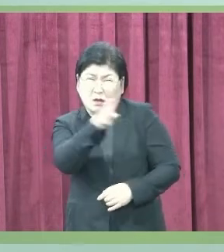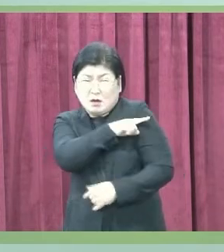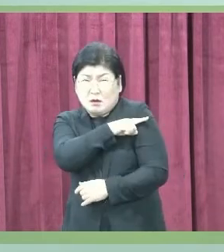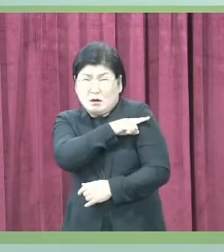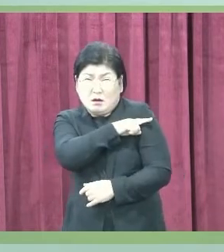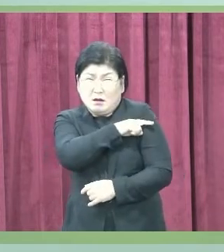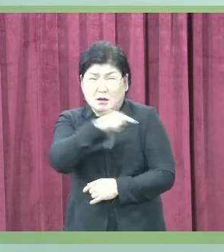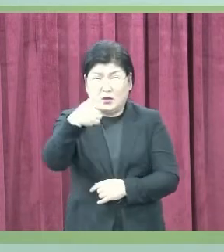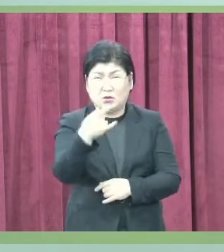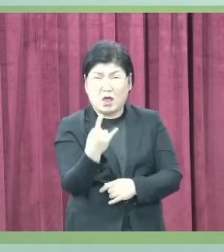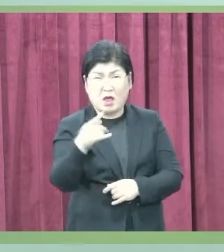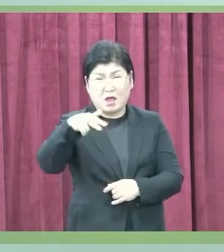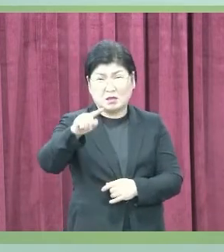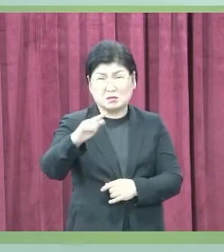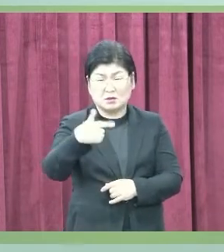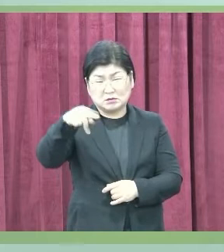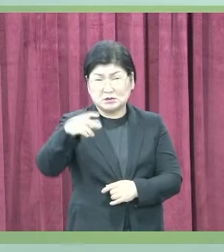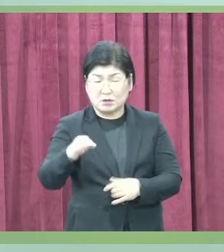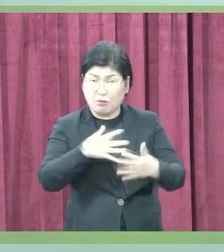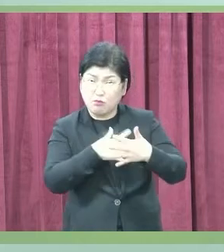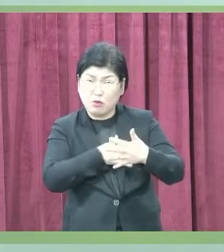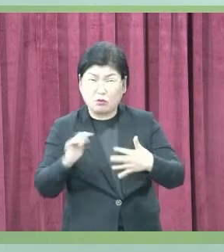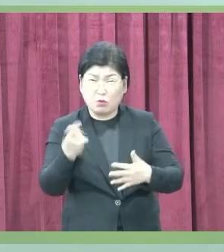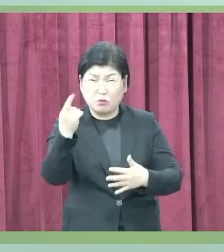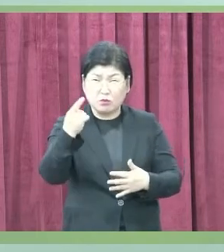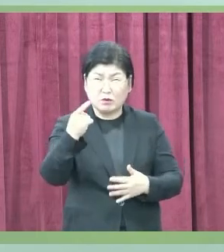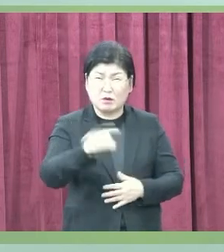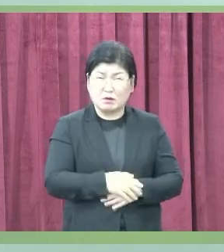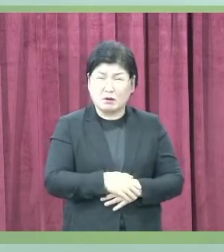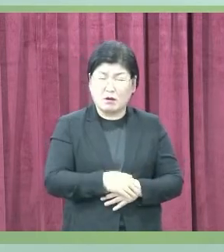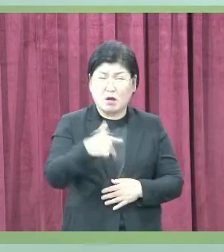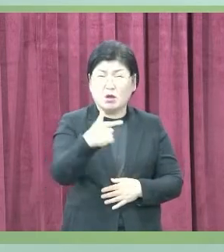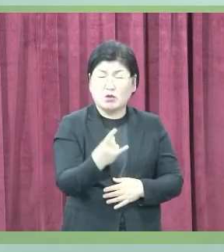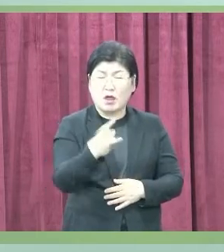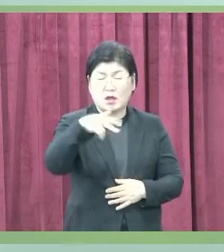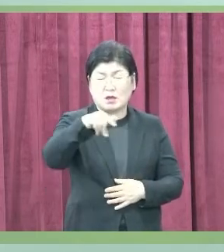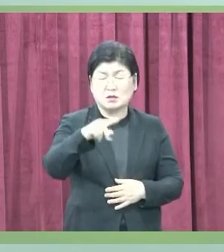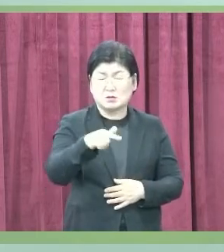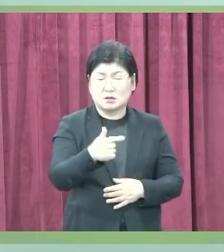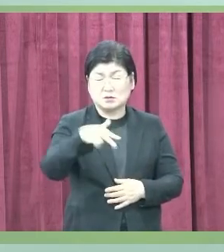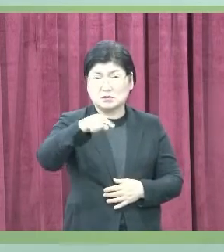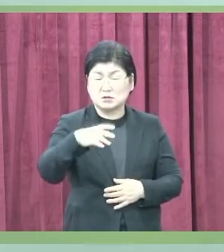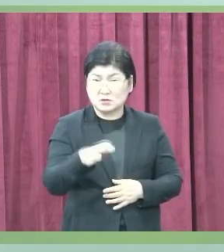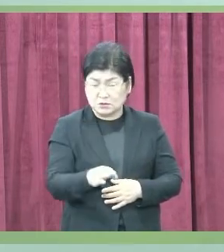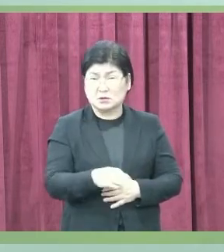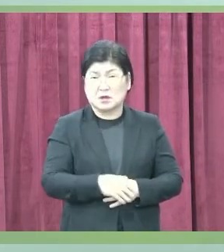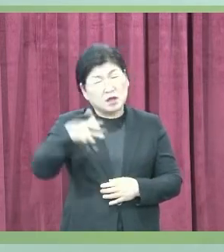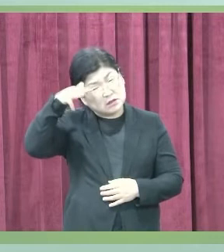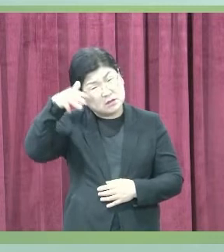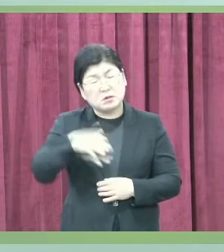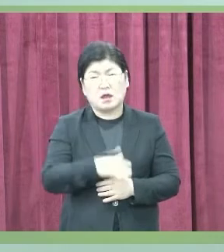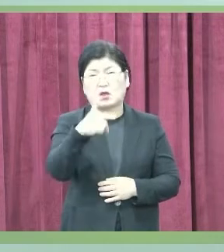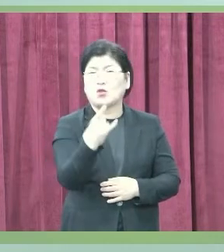게 뇌전증이고, 불안이 가장 높은 게 뇌전증이고, 치매가 가장 높은 게 뇌병변인데, 뇌병변이 우울도